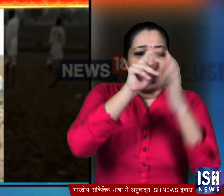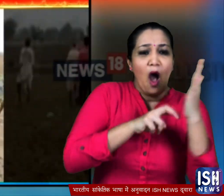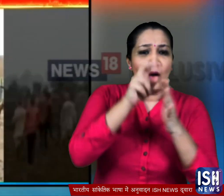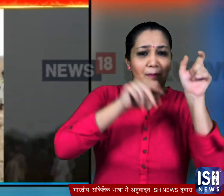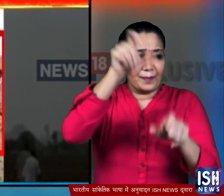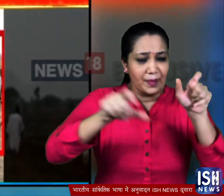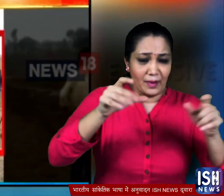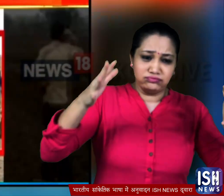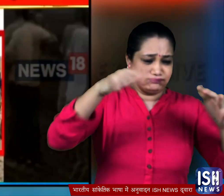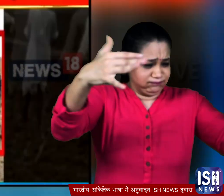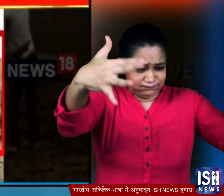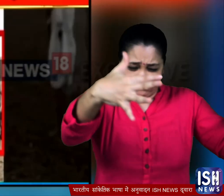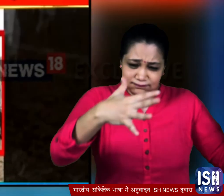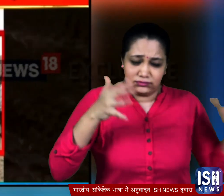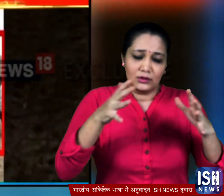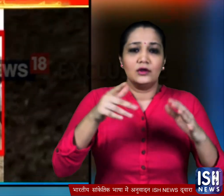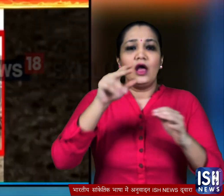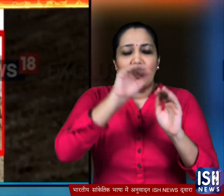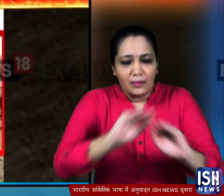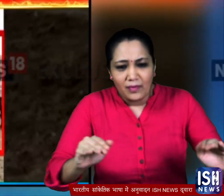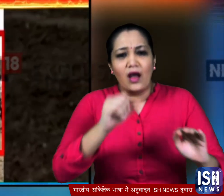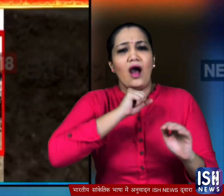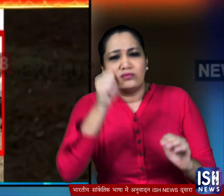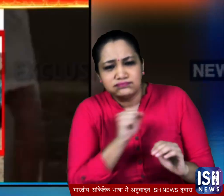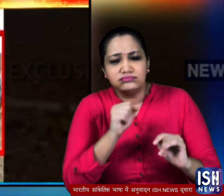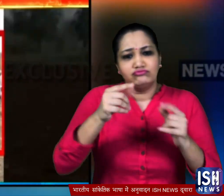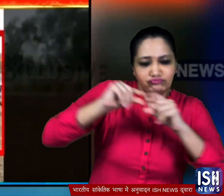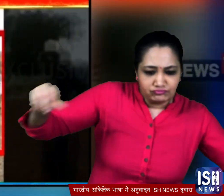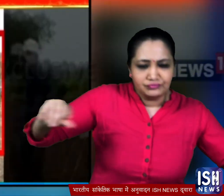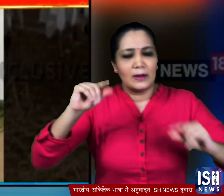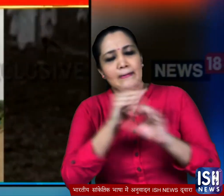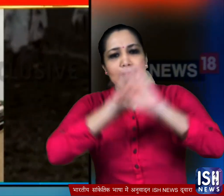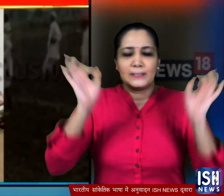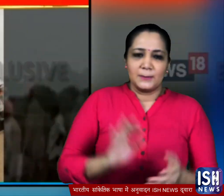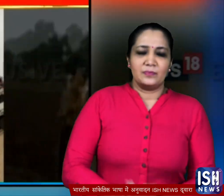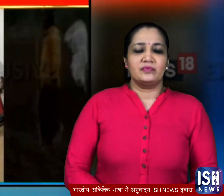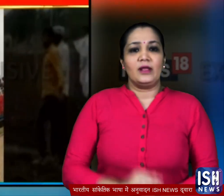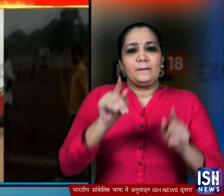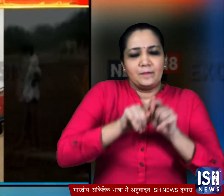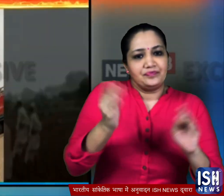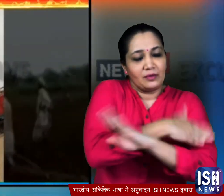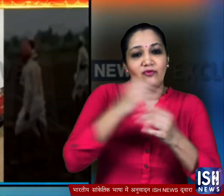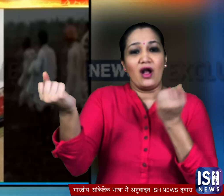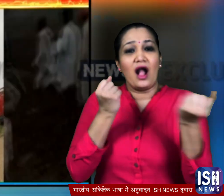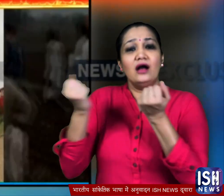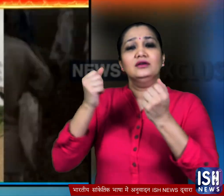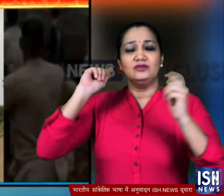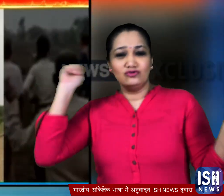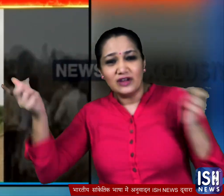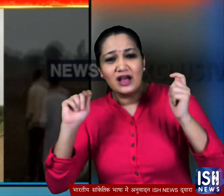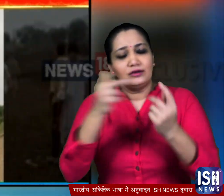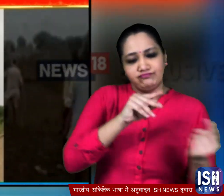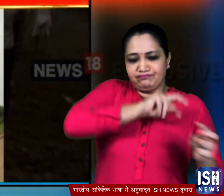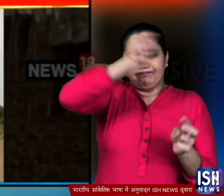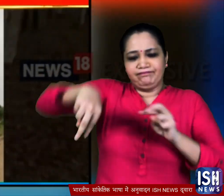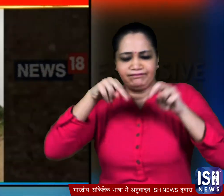किया। वहां से सामने आई तस्वीरों में गांव के बच्चे और बुजुर्ग भी लाठियां लेकर आगे बढ़ते दिखाई दिए। इन सभी को पहले से खड़ी गाड़ियों और ट्रकों में लादा